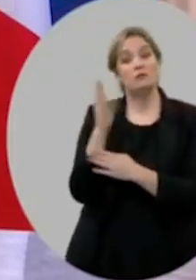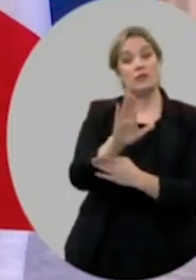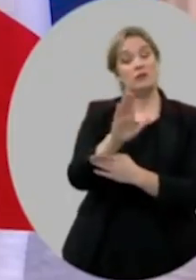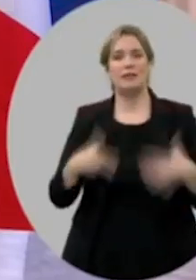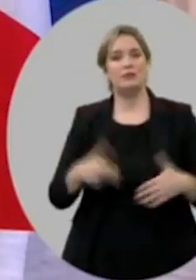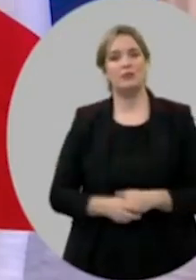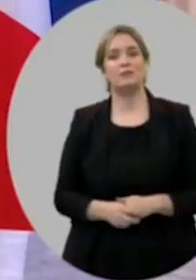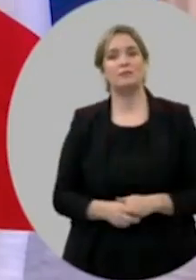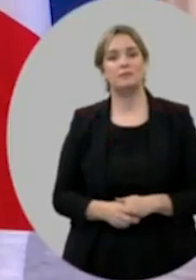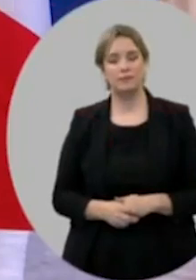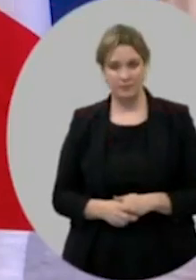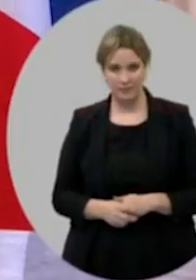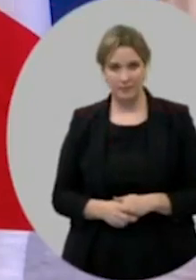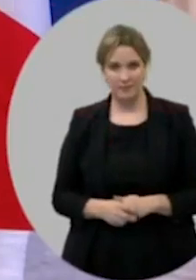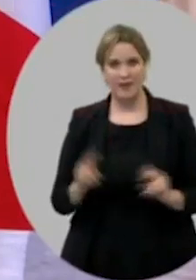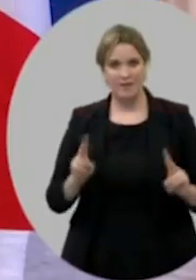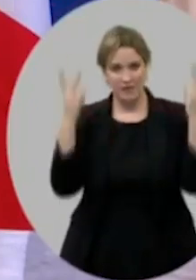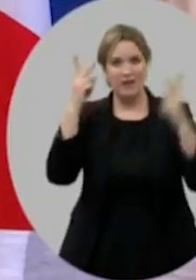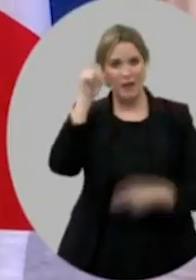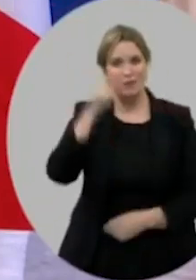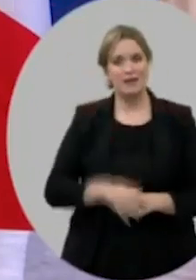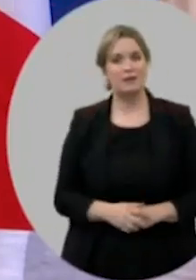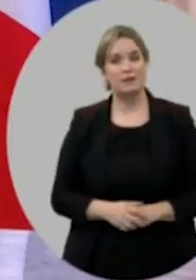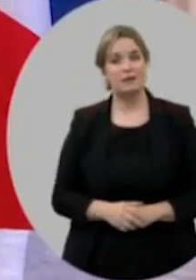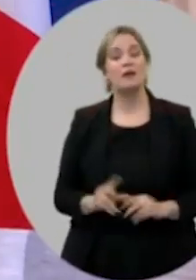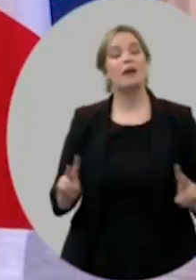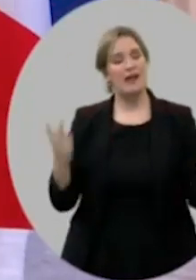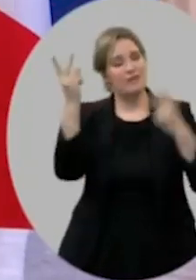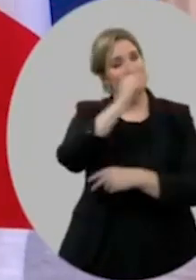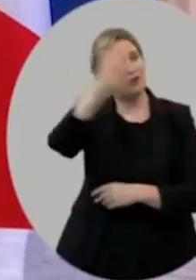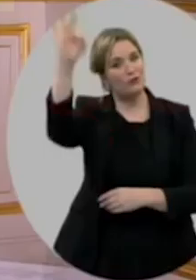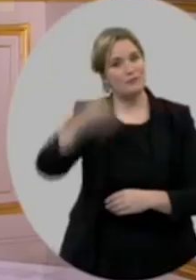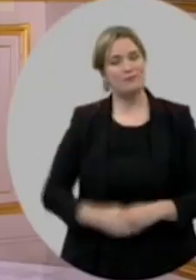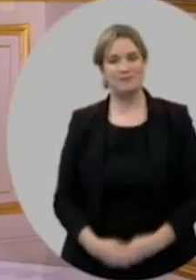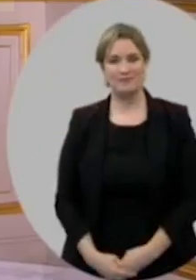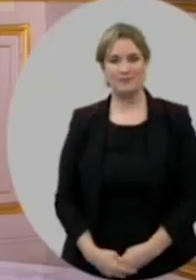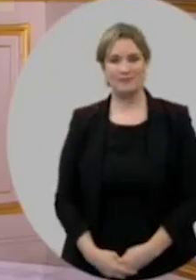tous mes voeux. Vive l'euro et vive moi-même.